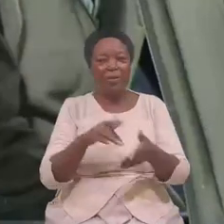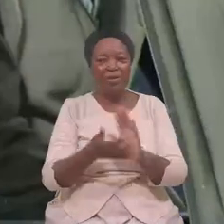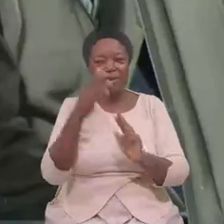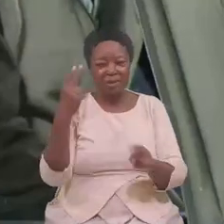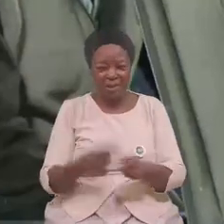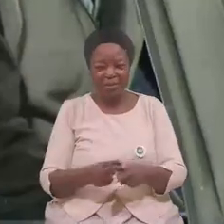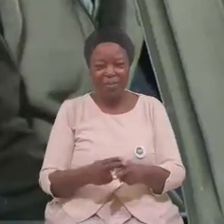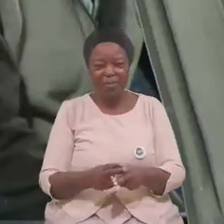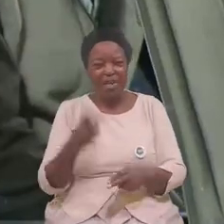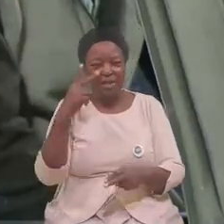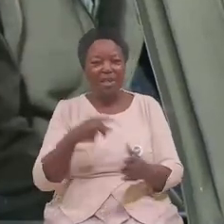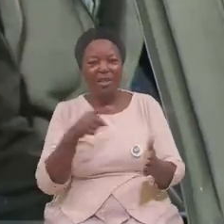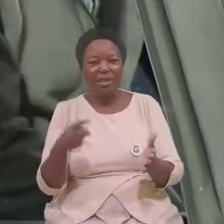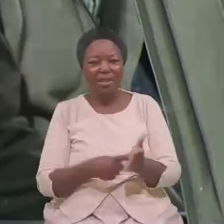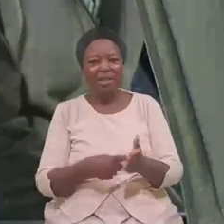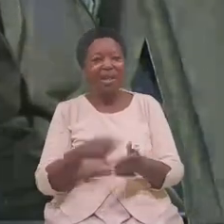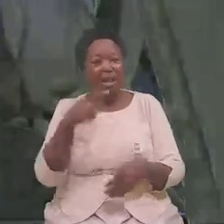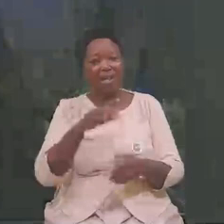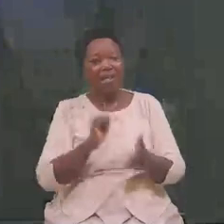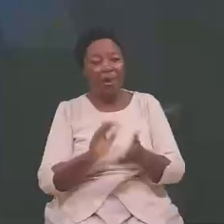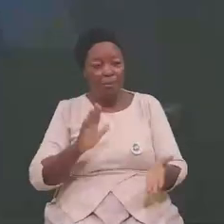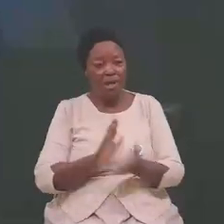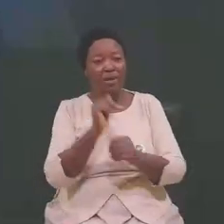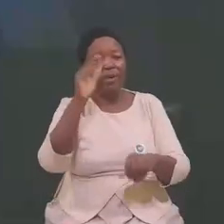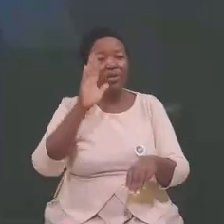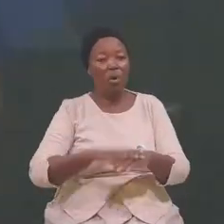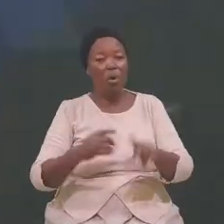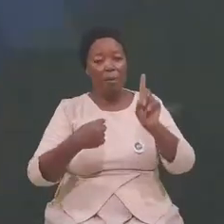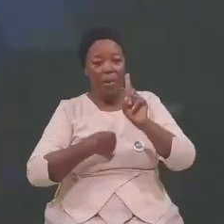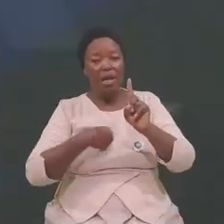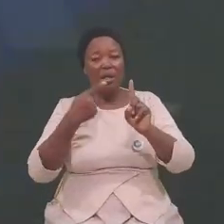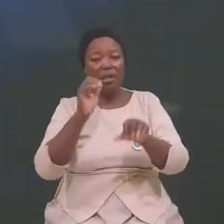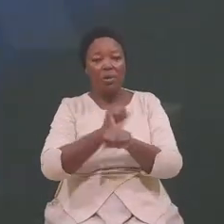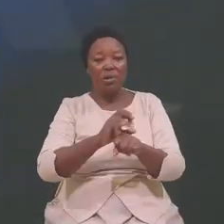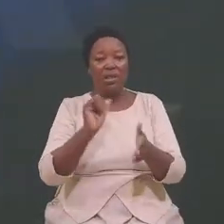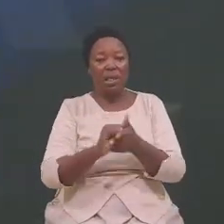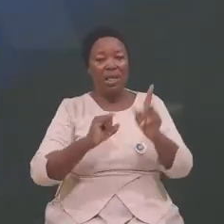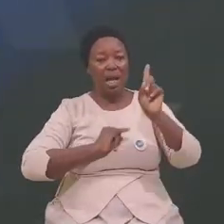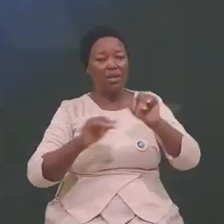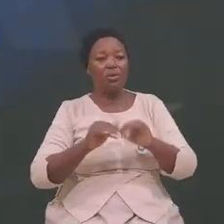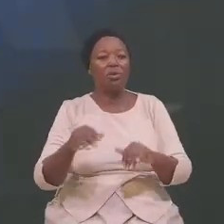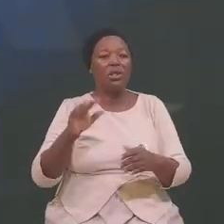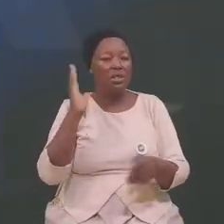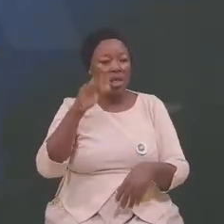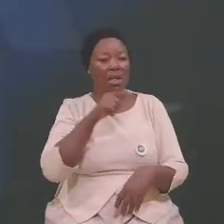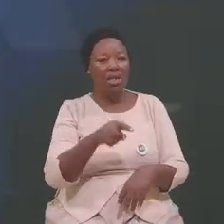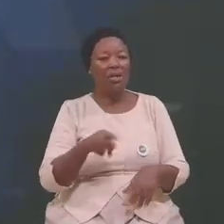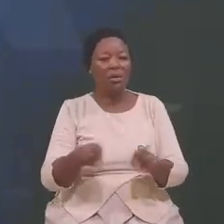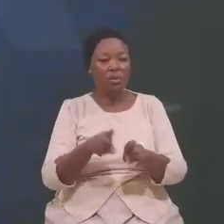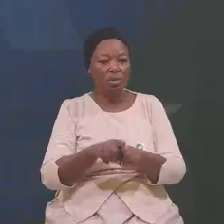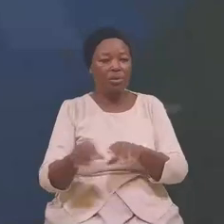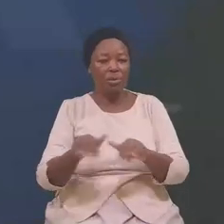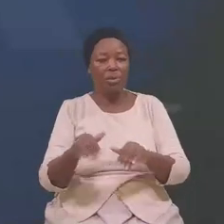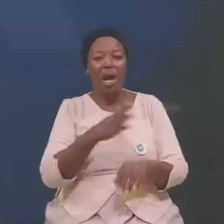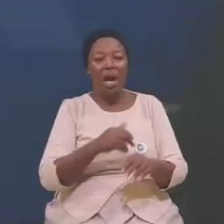Voyez ceci, celui qui croit en moi fera les œuvres que je fais. Et il en fera de